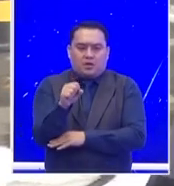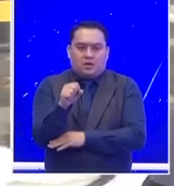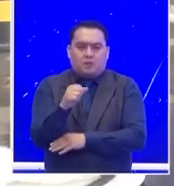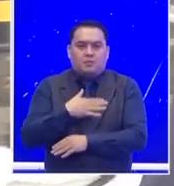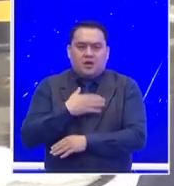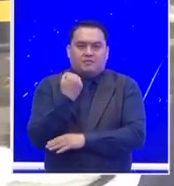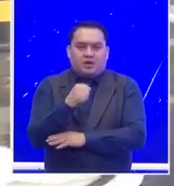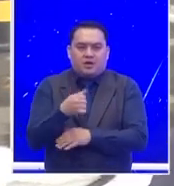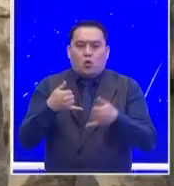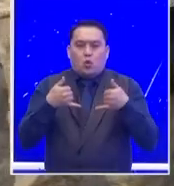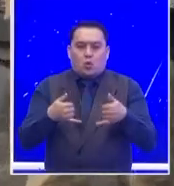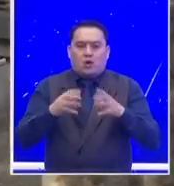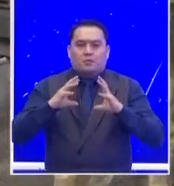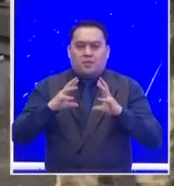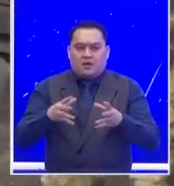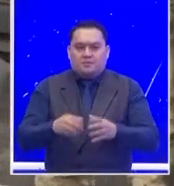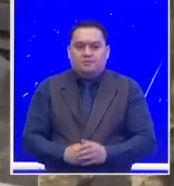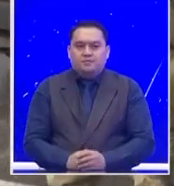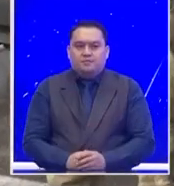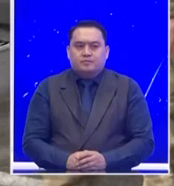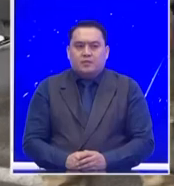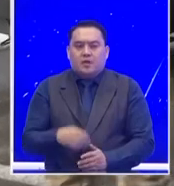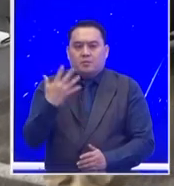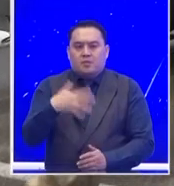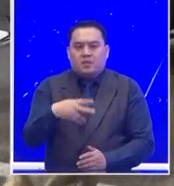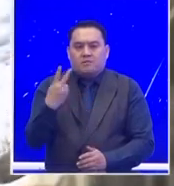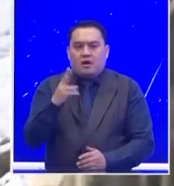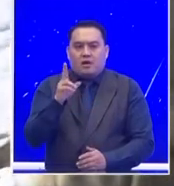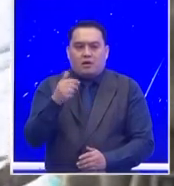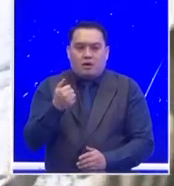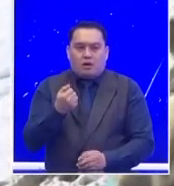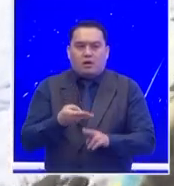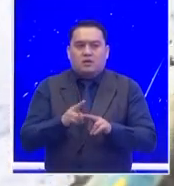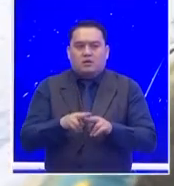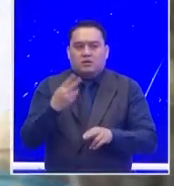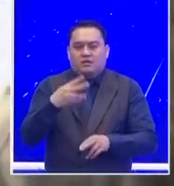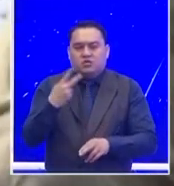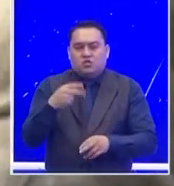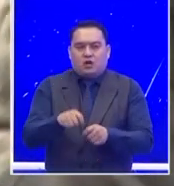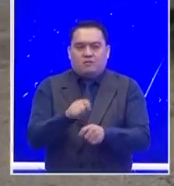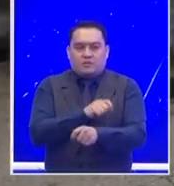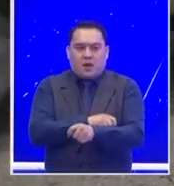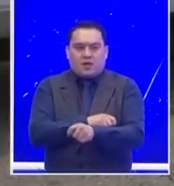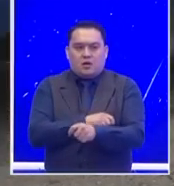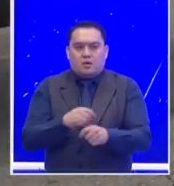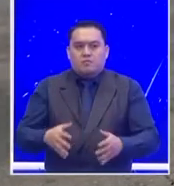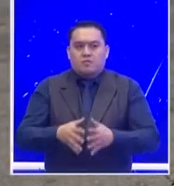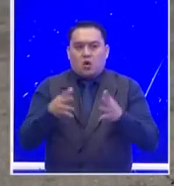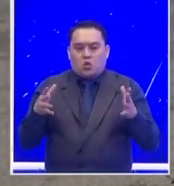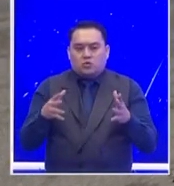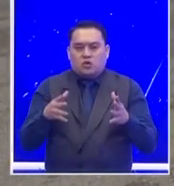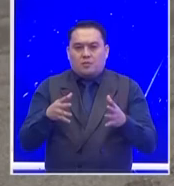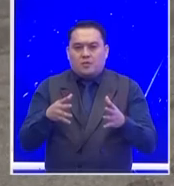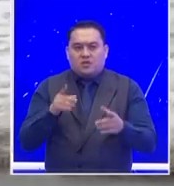мы выиграли Кубок мира. Автодром площадью 52 гектара, протяженностью 24 тысячи квадратных метров. Масштабы комплекса